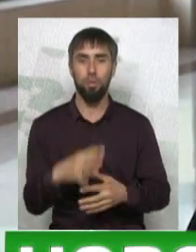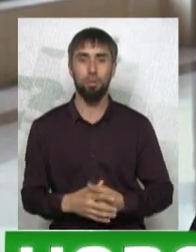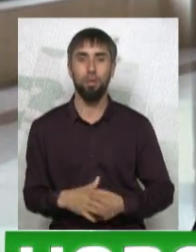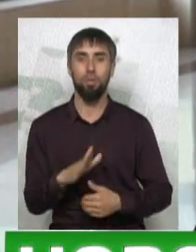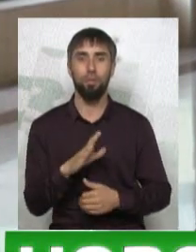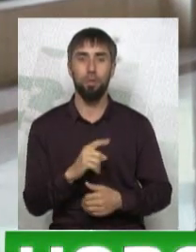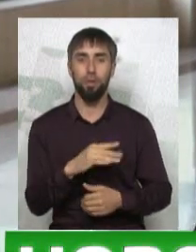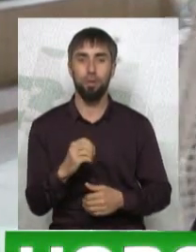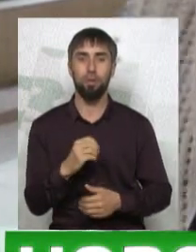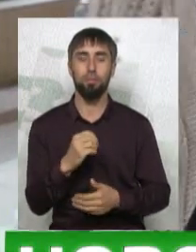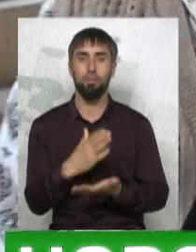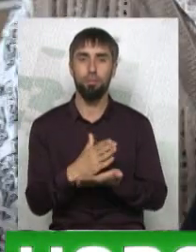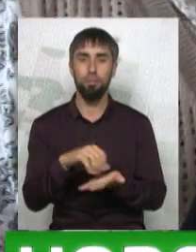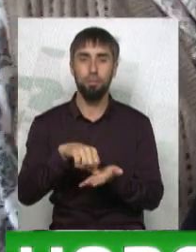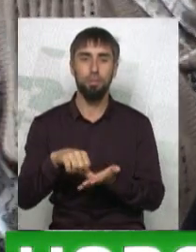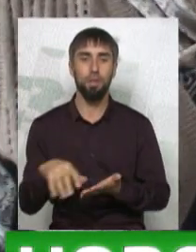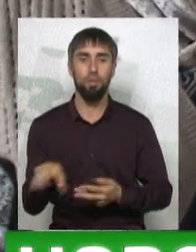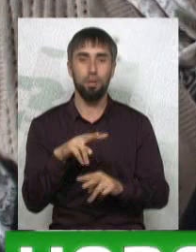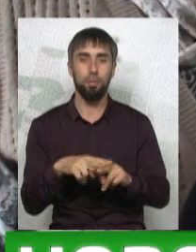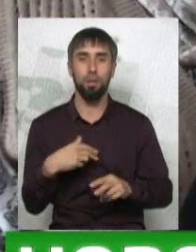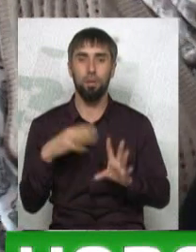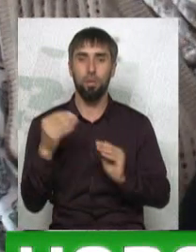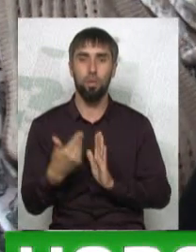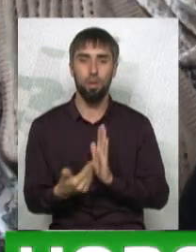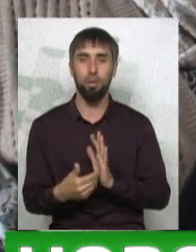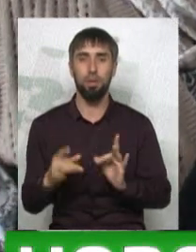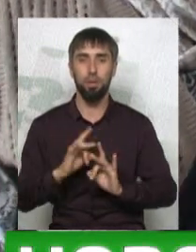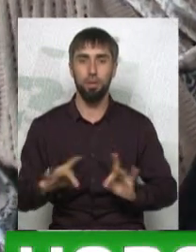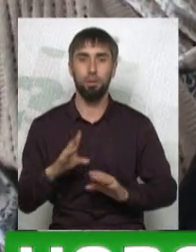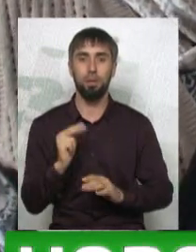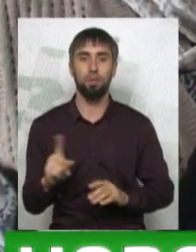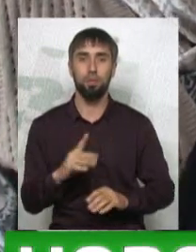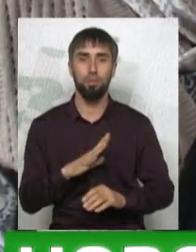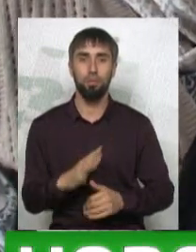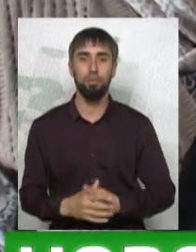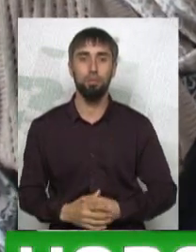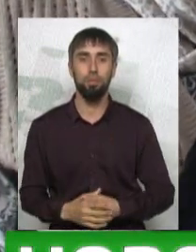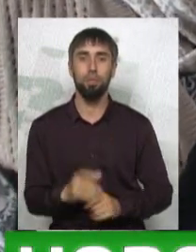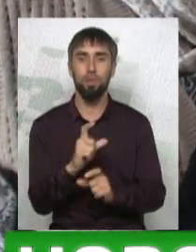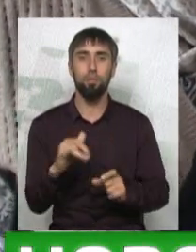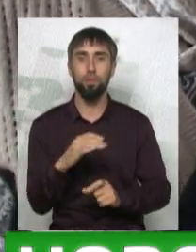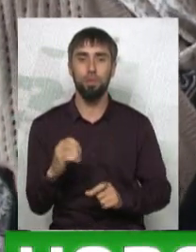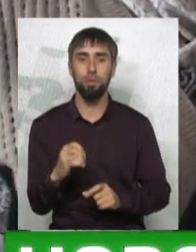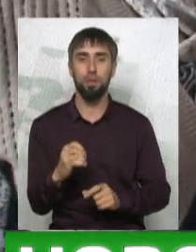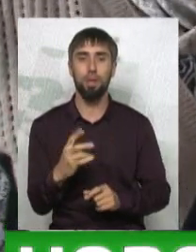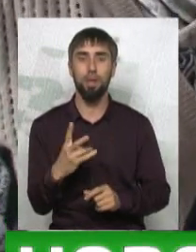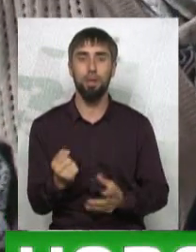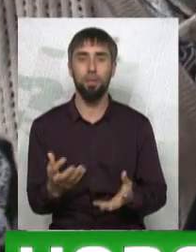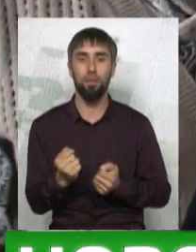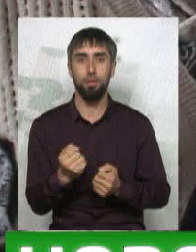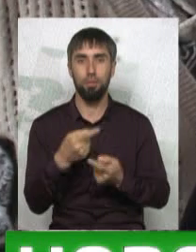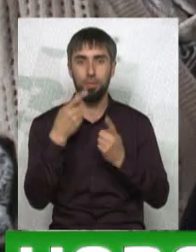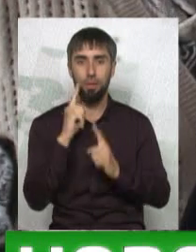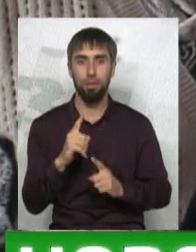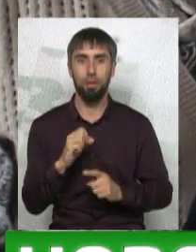везде побыли. В всех местах нам все объясняли, рассказывали, как что было. Люди уже даже не выдерживали,